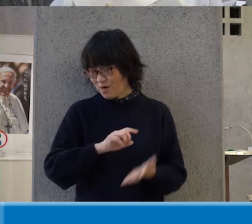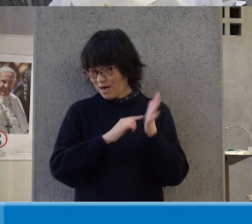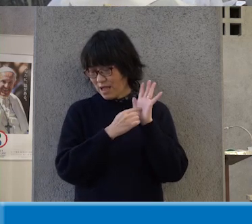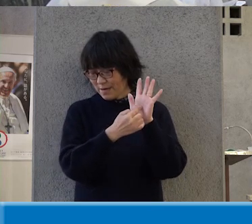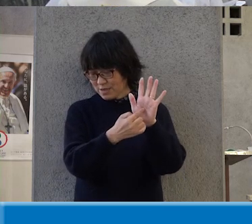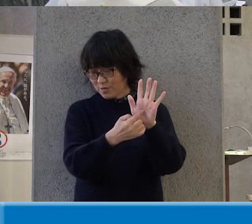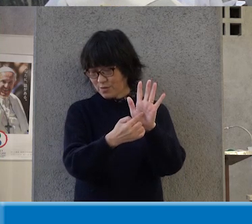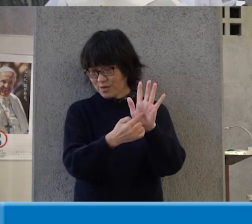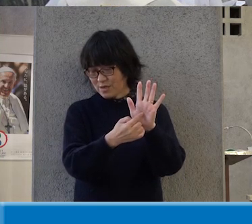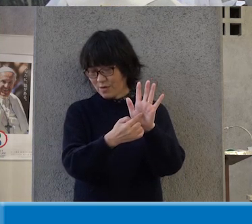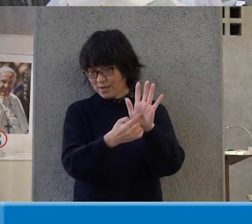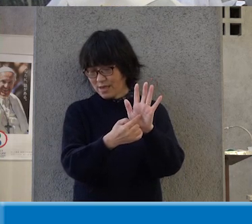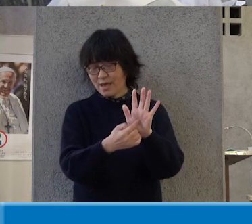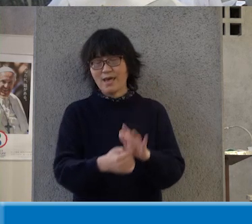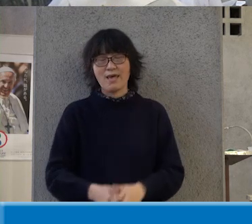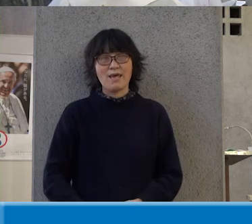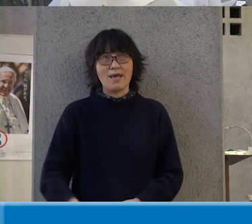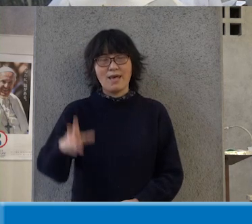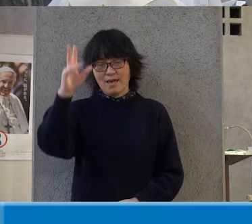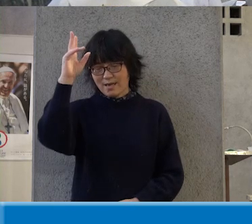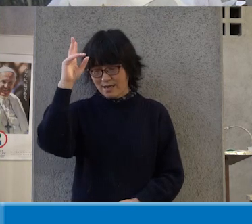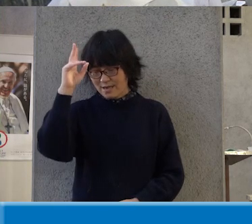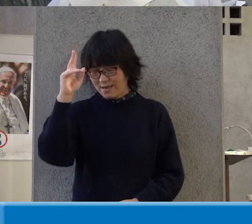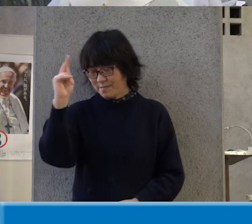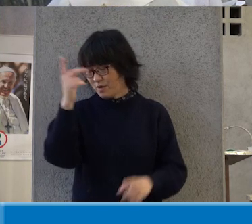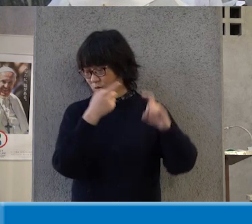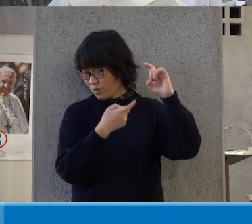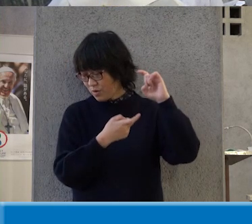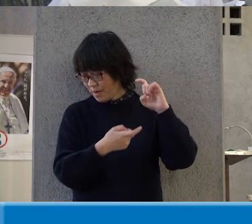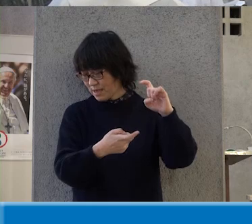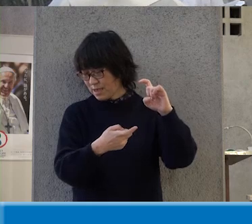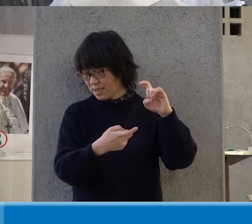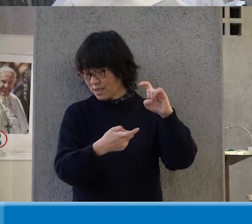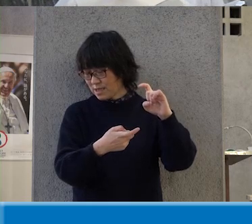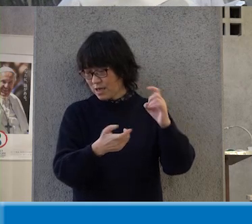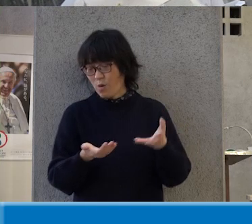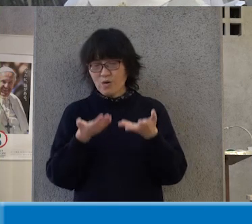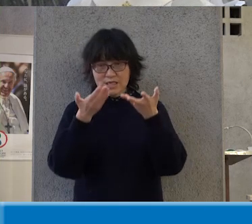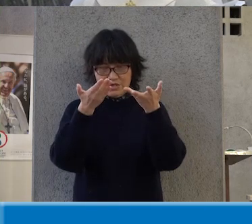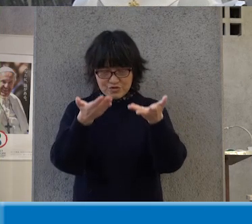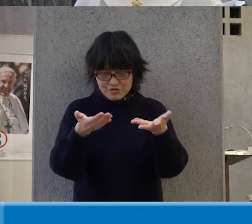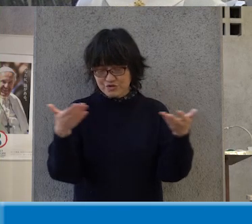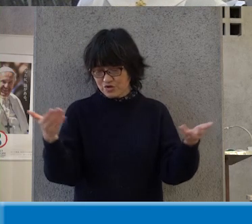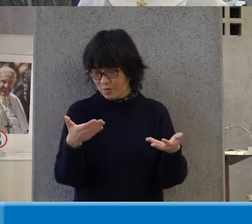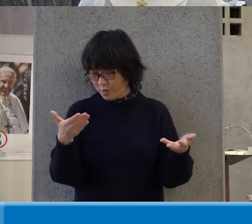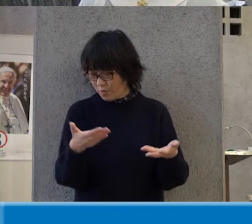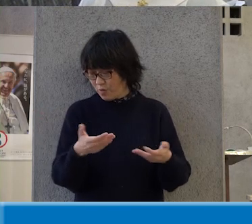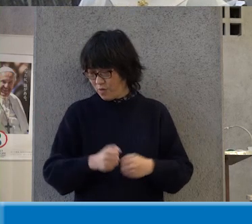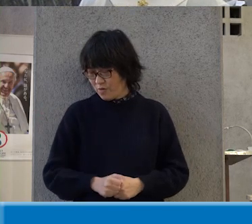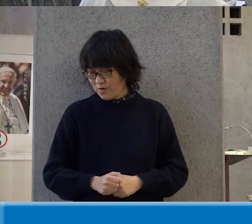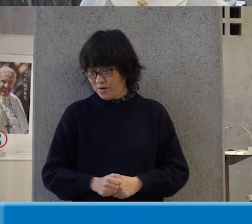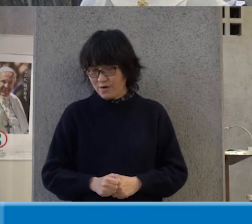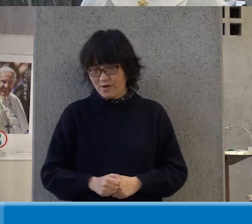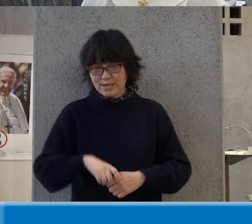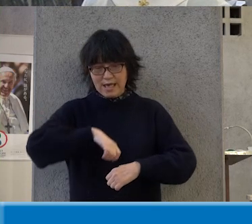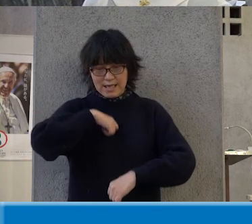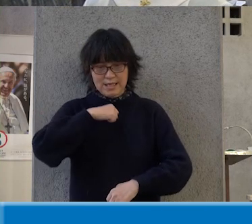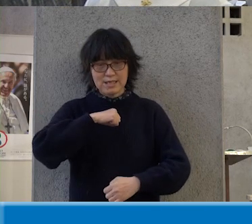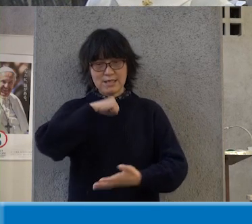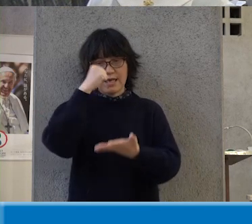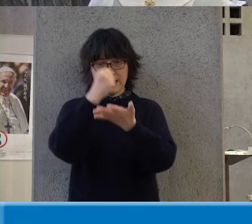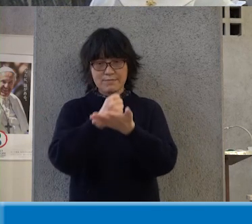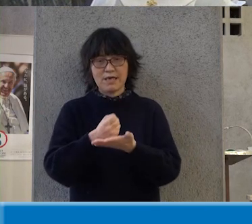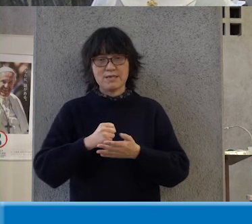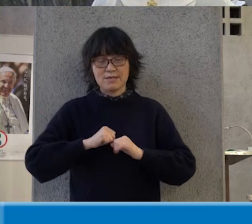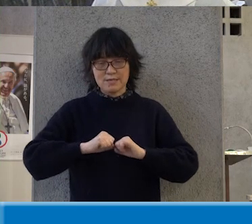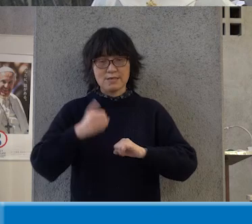を表すことによって、神の言葉に奉仕する務めを誠実に